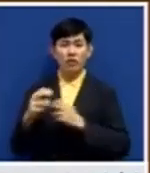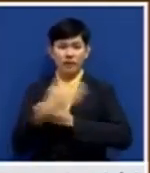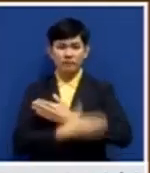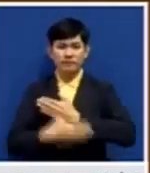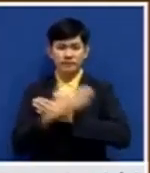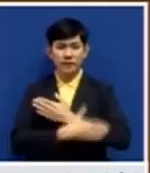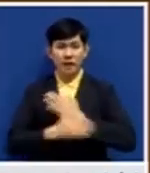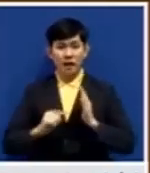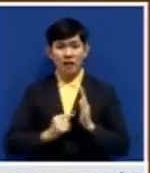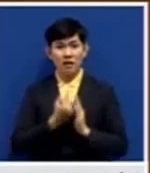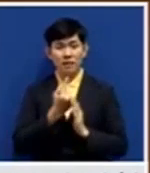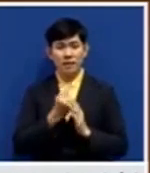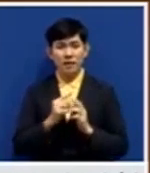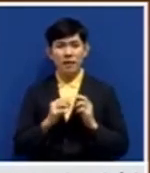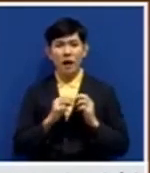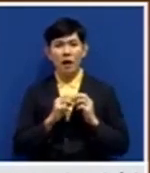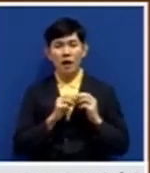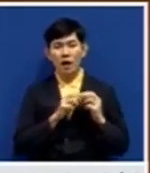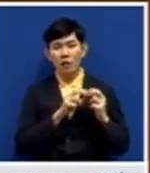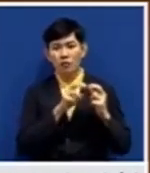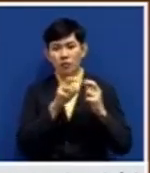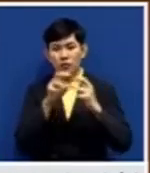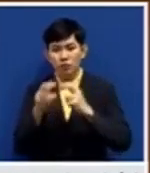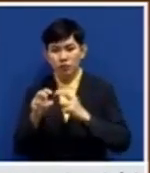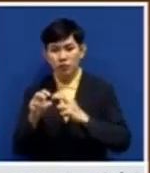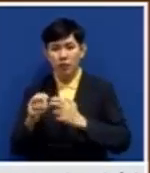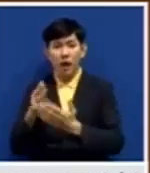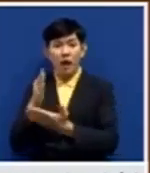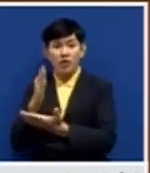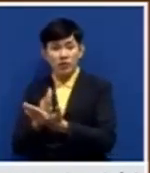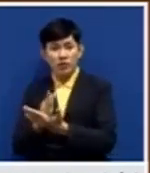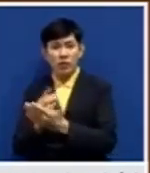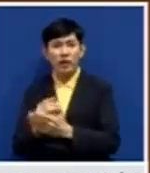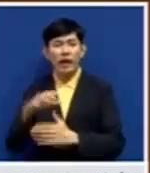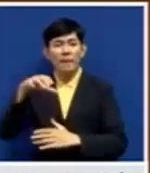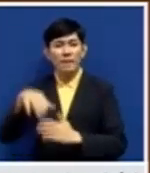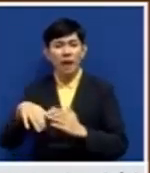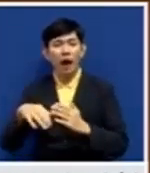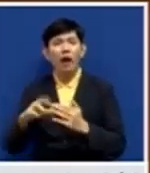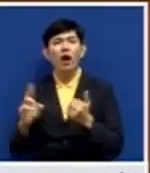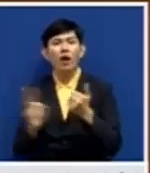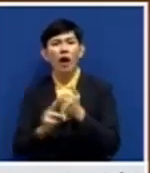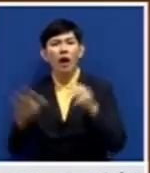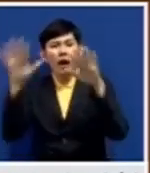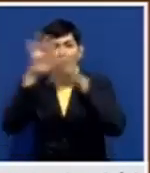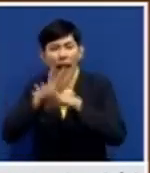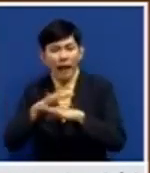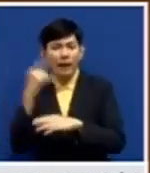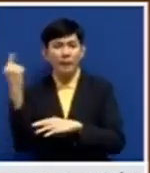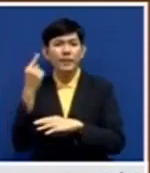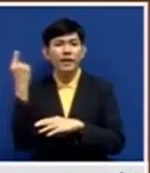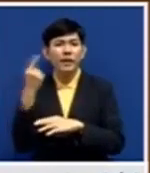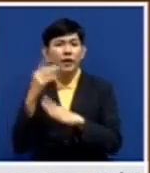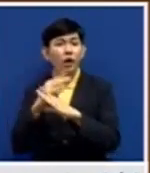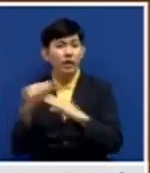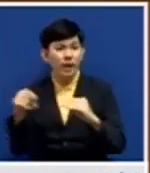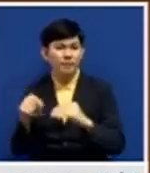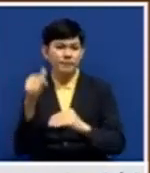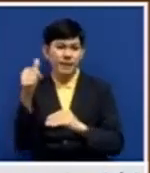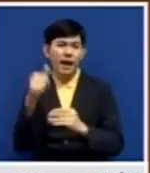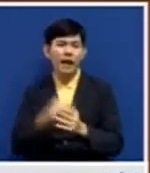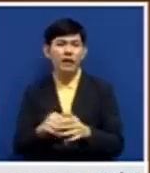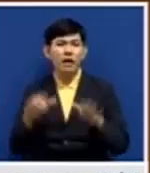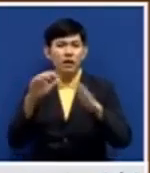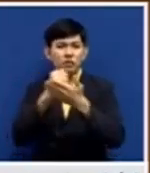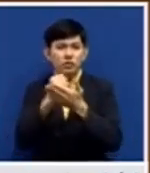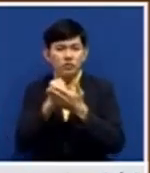ไปที่เมืองรองด้วยให้มันเกิดการเชื่อมโยงระหว่างเมืองระหว่างเมืองการท่องเที่ยวมันที่ไปถึงรถ